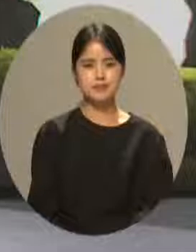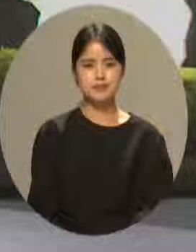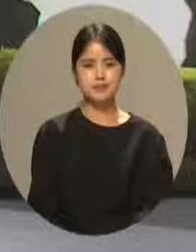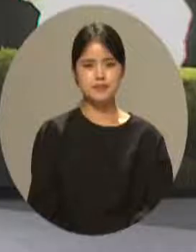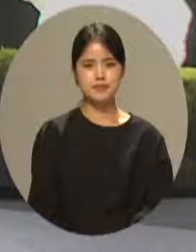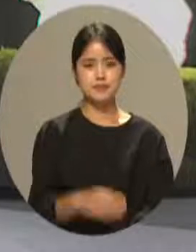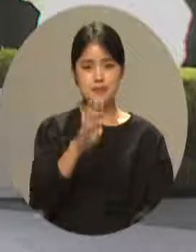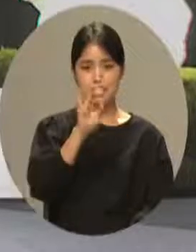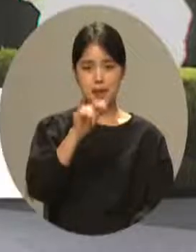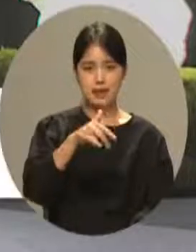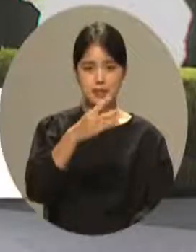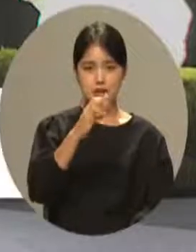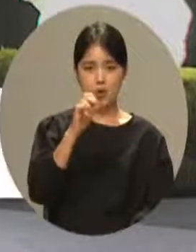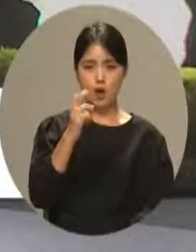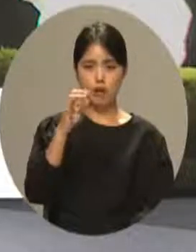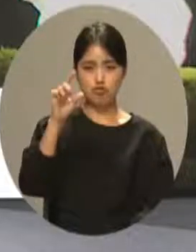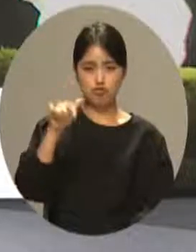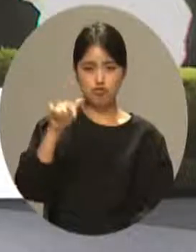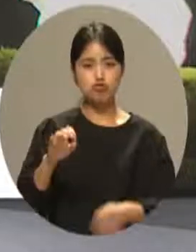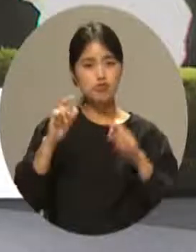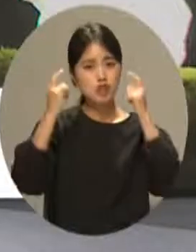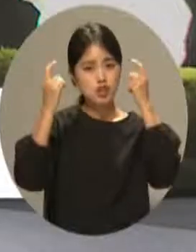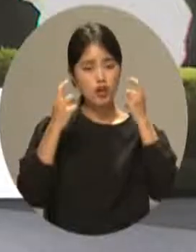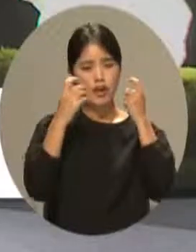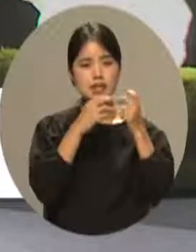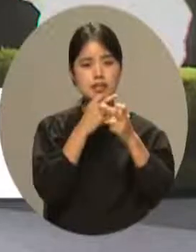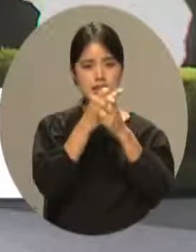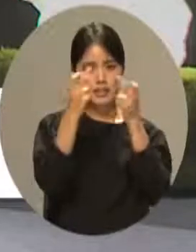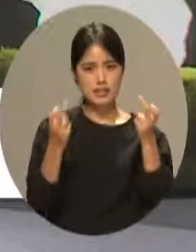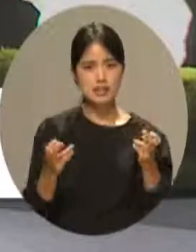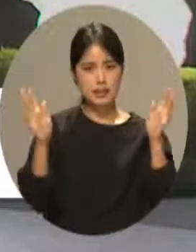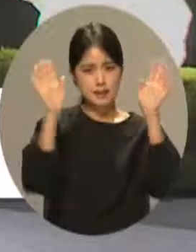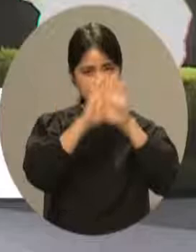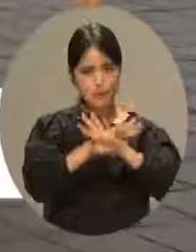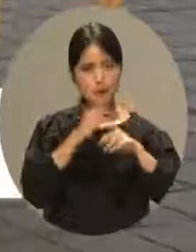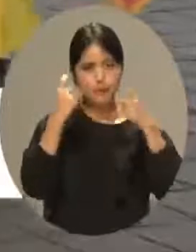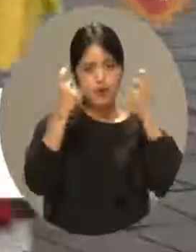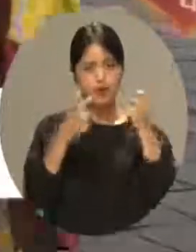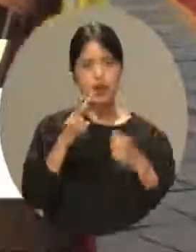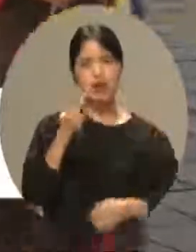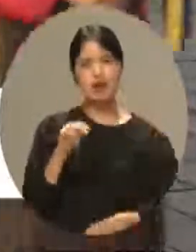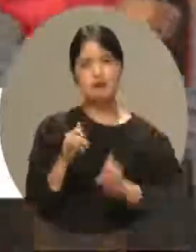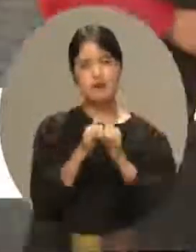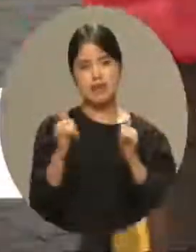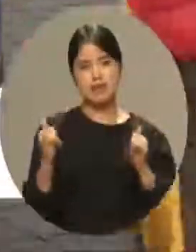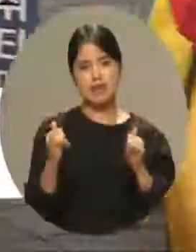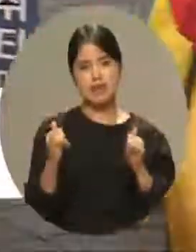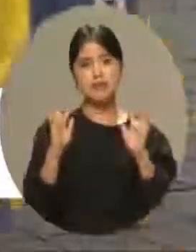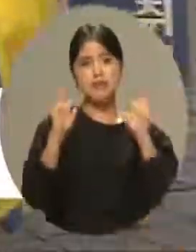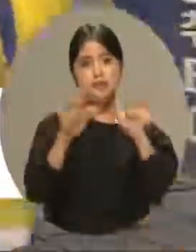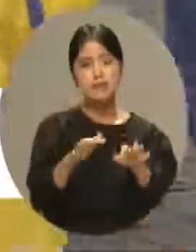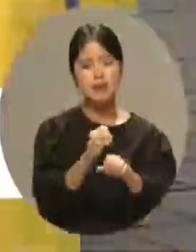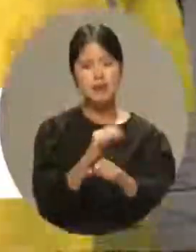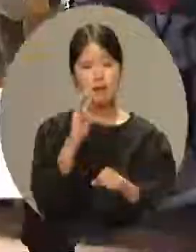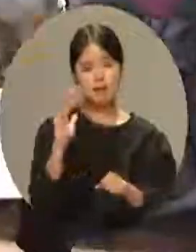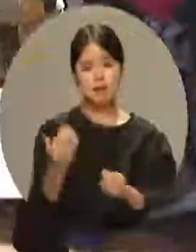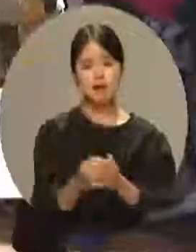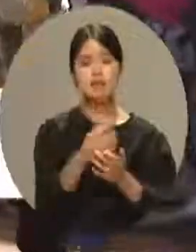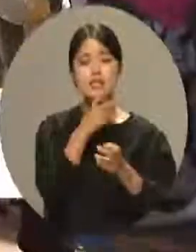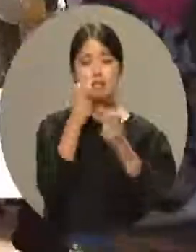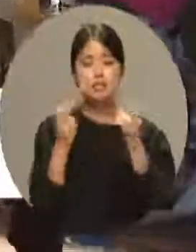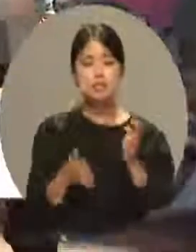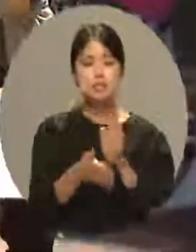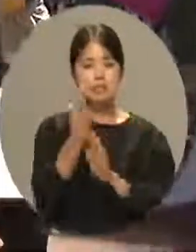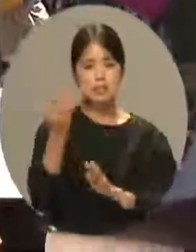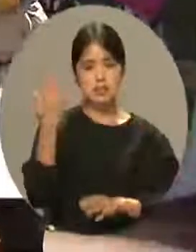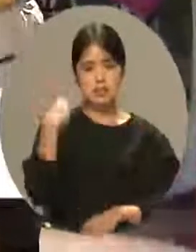백제왕 꾹 낭만 여행 익산 문화재 여행에 2만여 명이 방문한 것으로 집계됐습니다 익사 시는